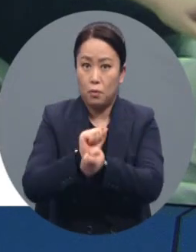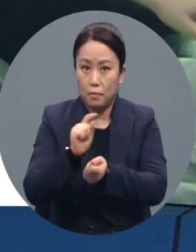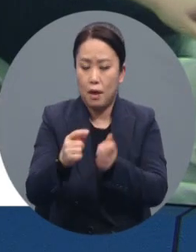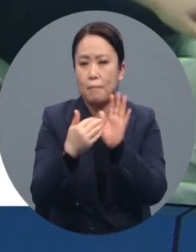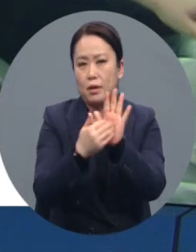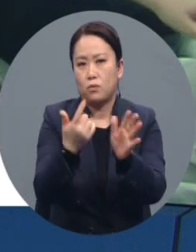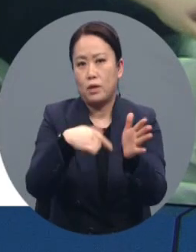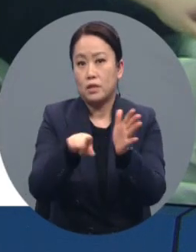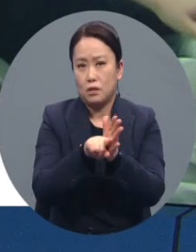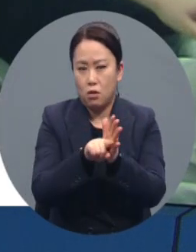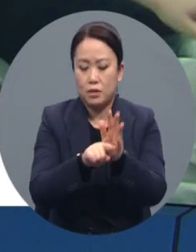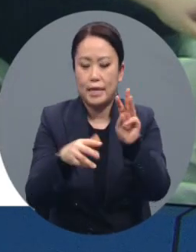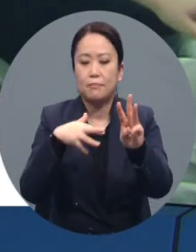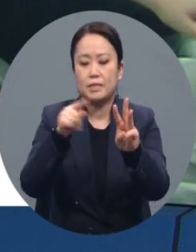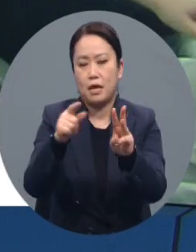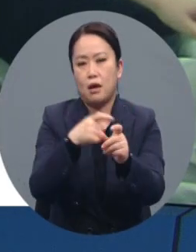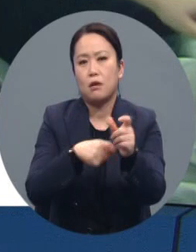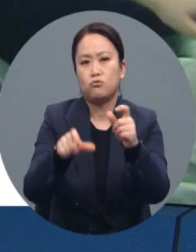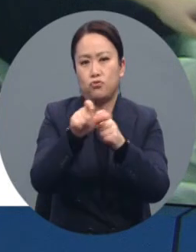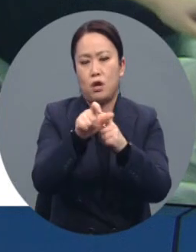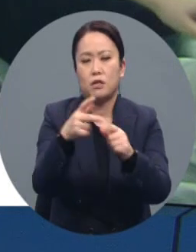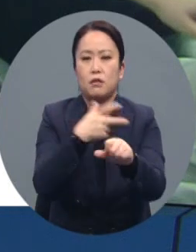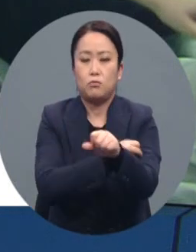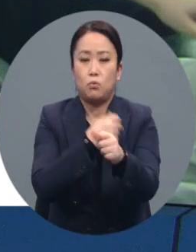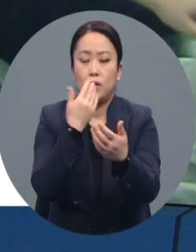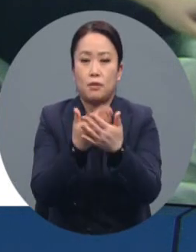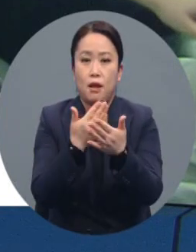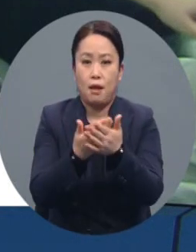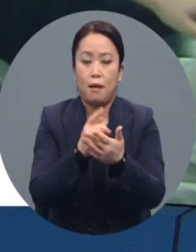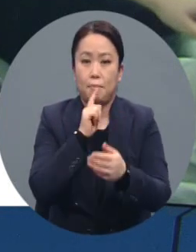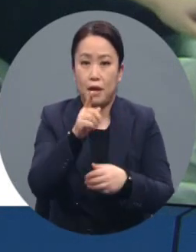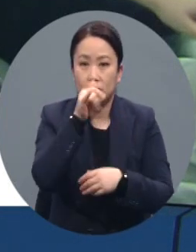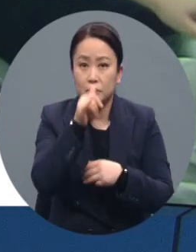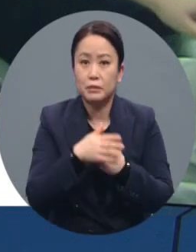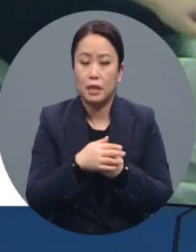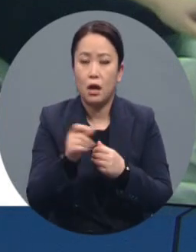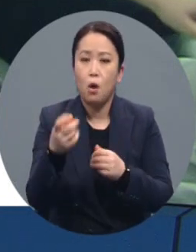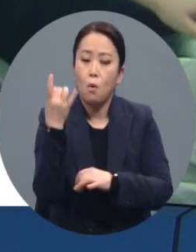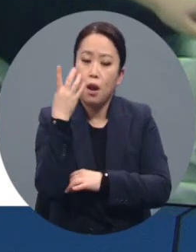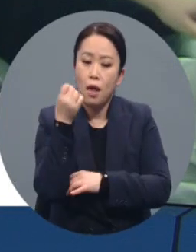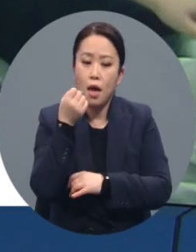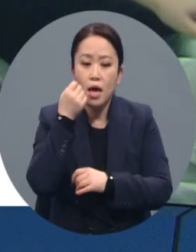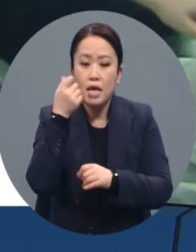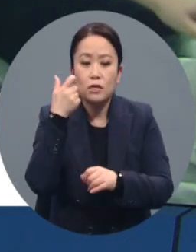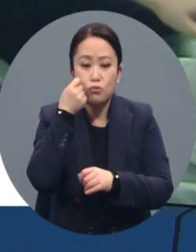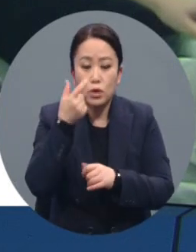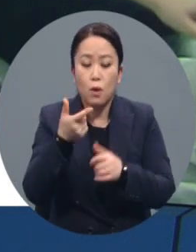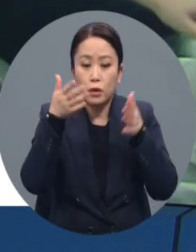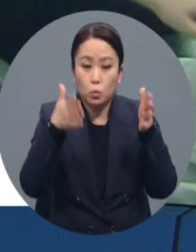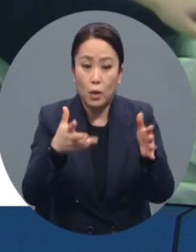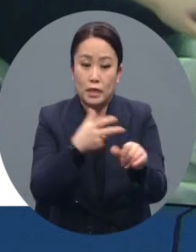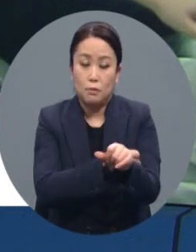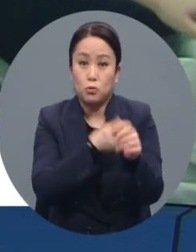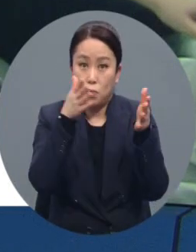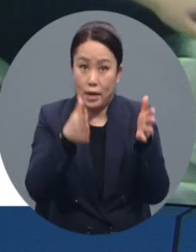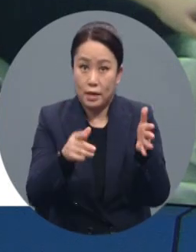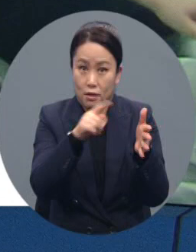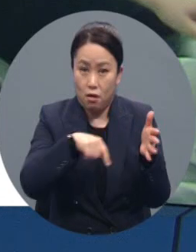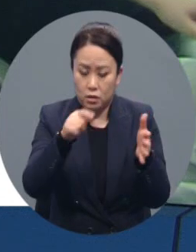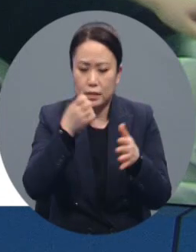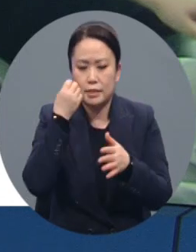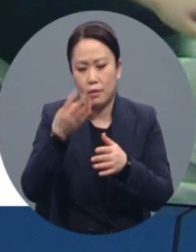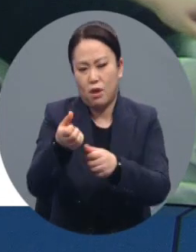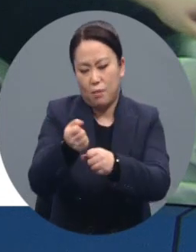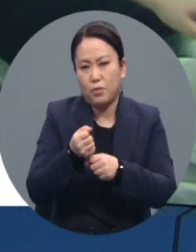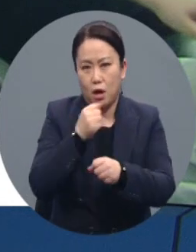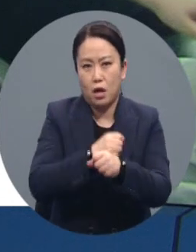접종을 강조하고 있죠 당초 6개월이 어떤 접종 간격도 최대 4개월 까지 앞당길 만든 권장 이